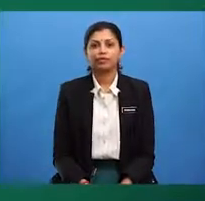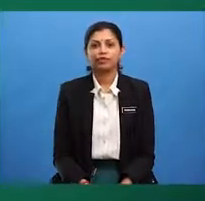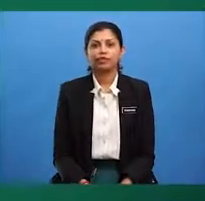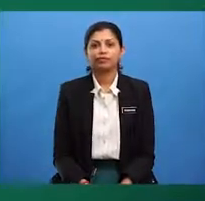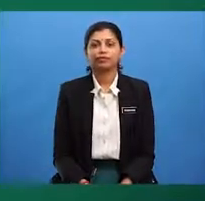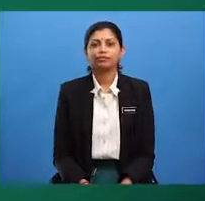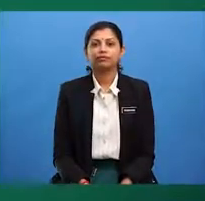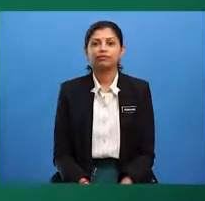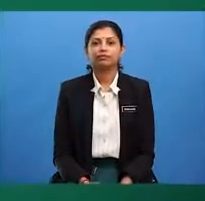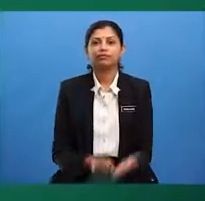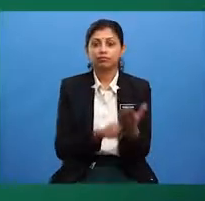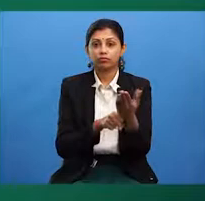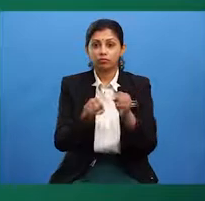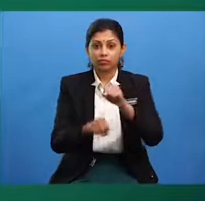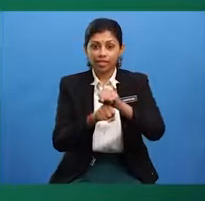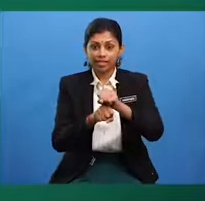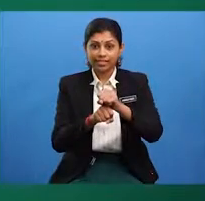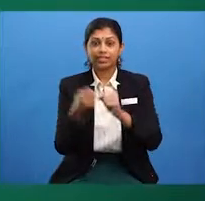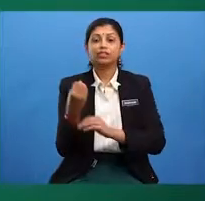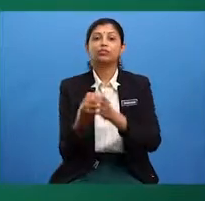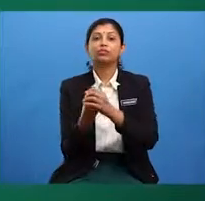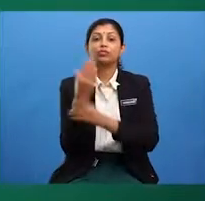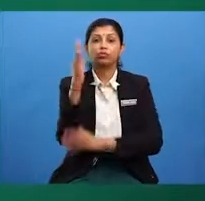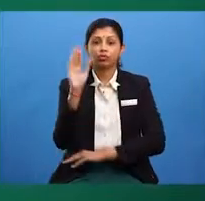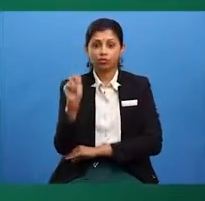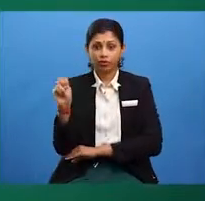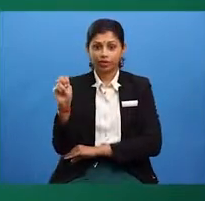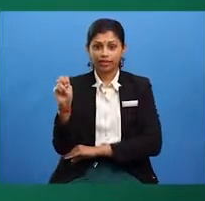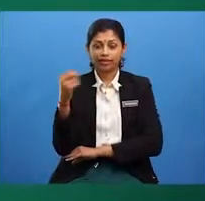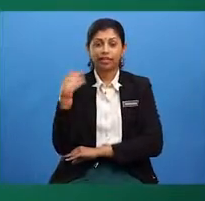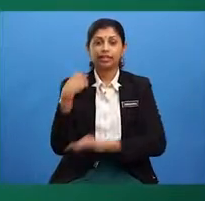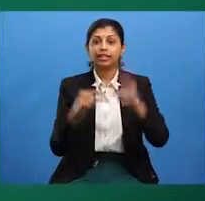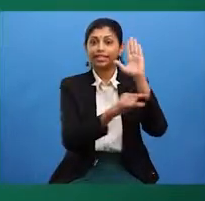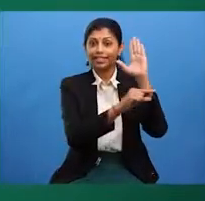Sumber asas tumbuh-tumbuhan terdiri daripada getah,